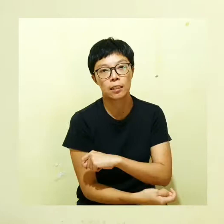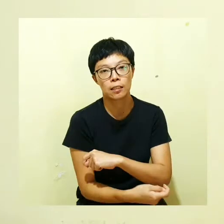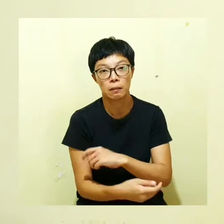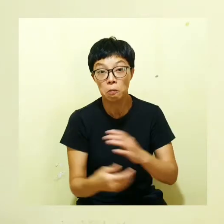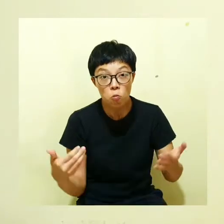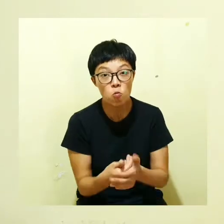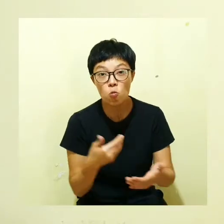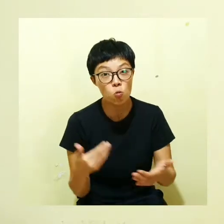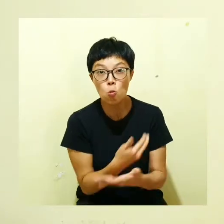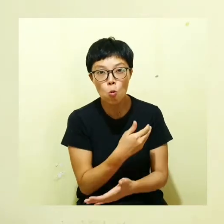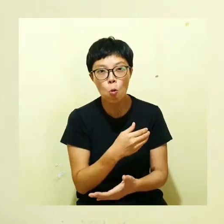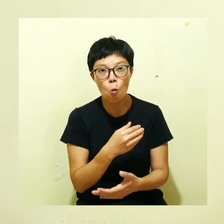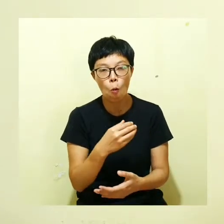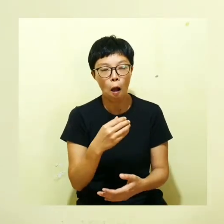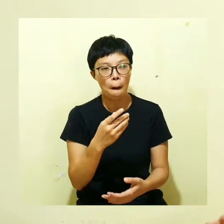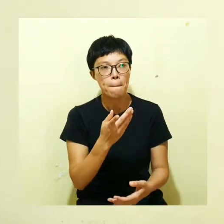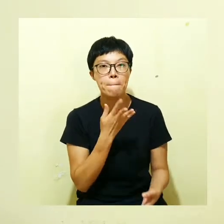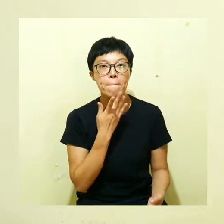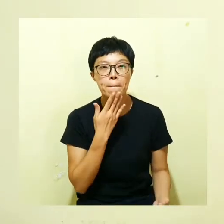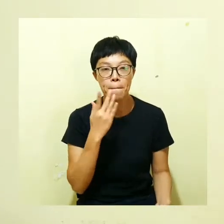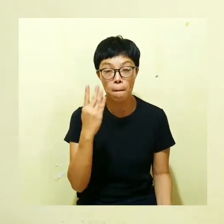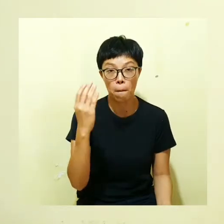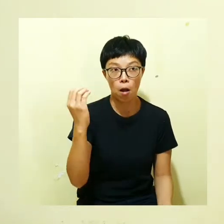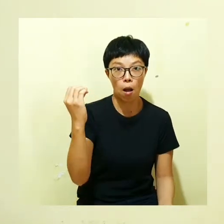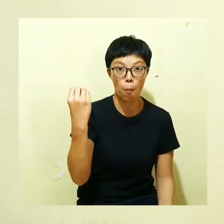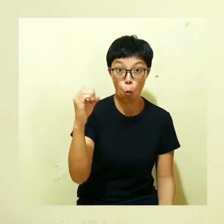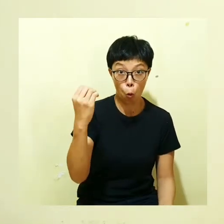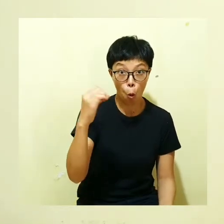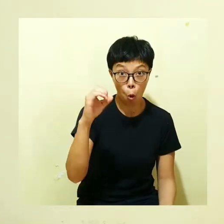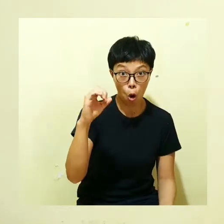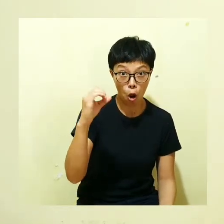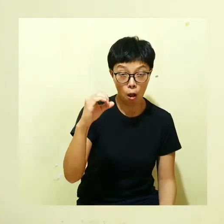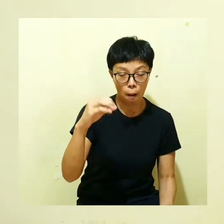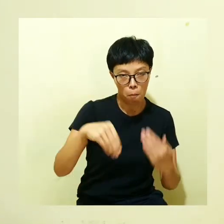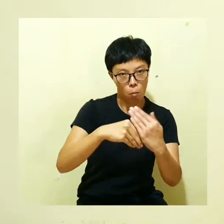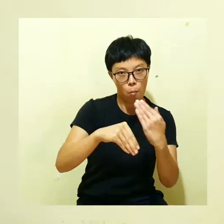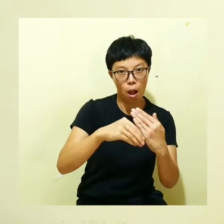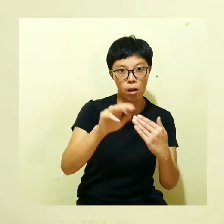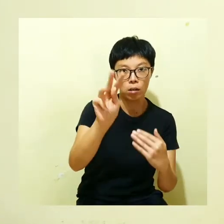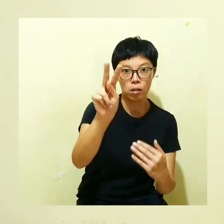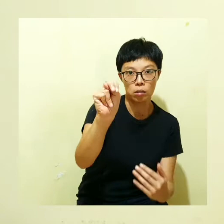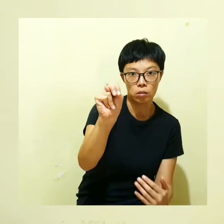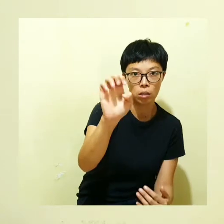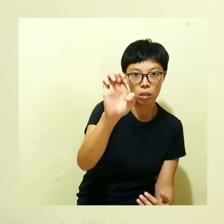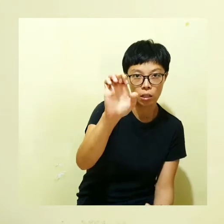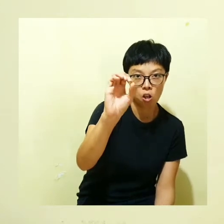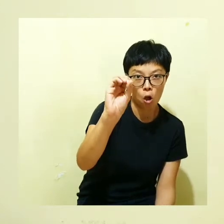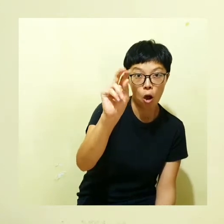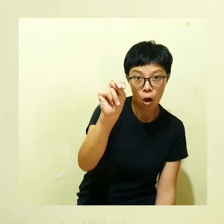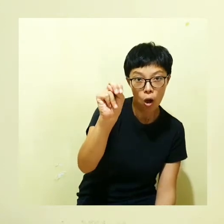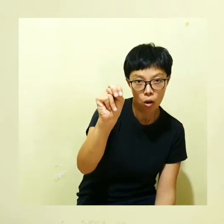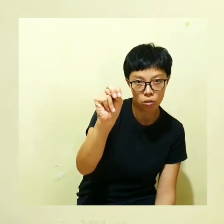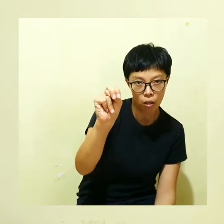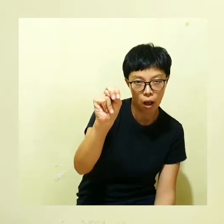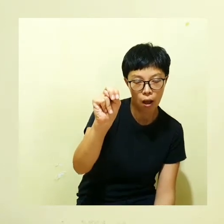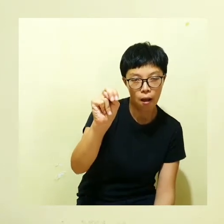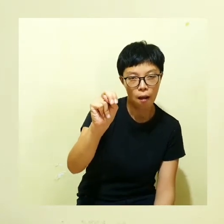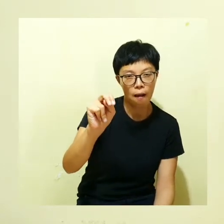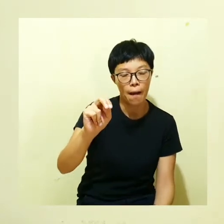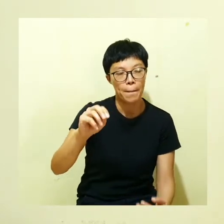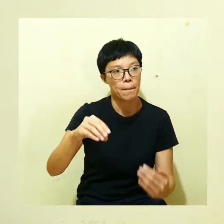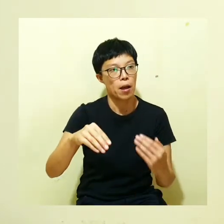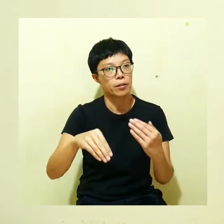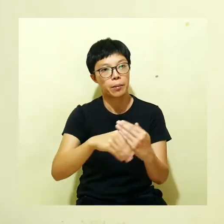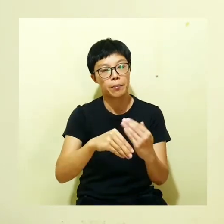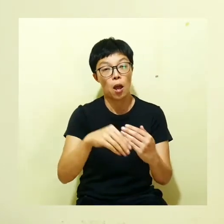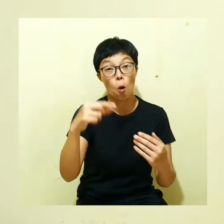的效果，都是行不通的。然后后来我就干脆跟他做一个反差了，给他